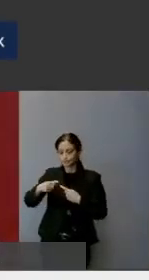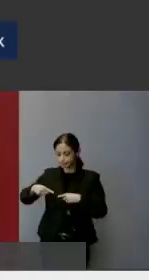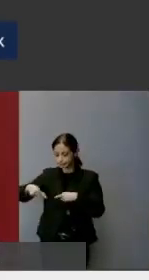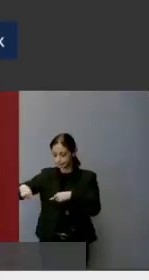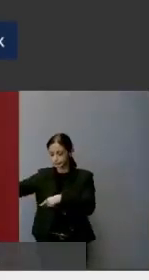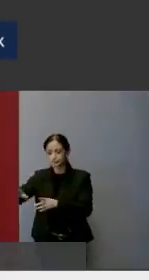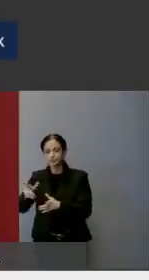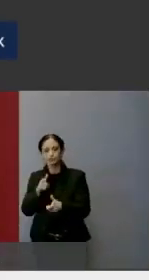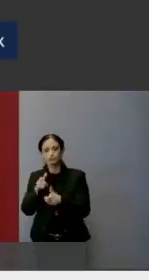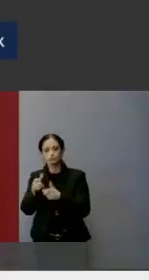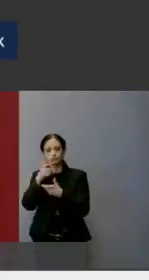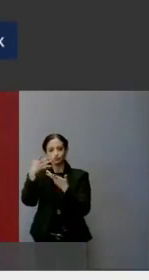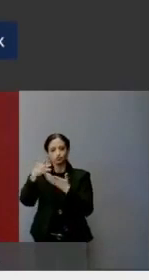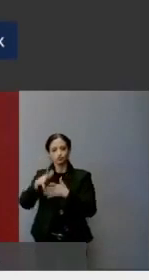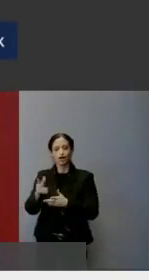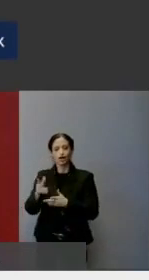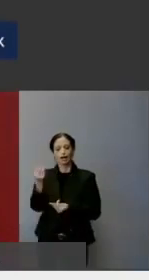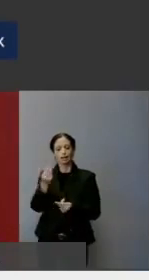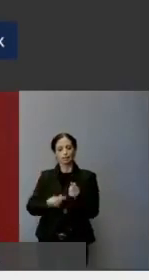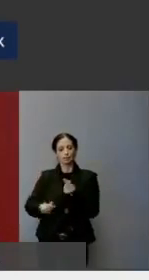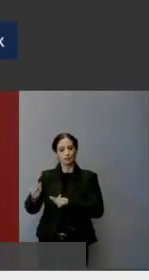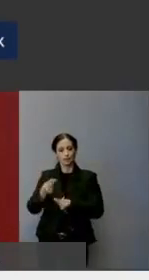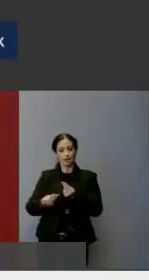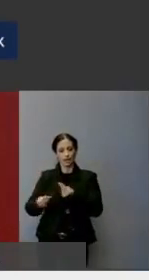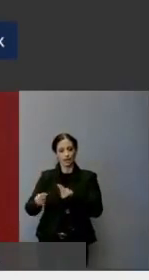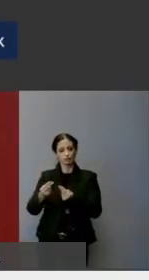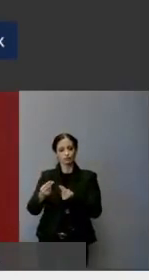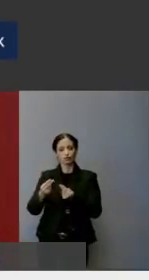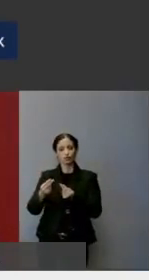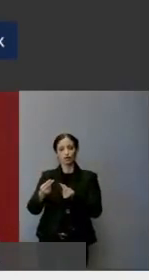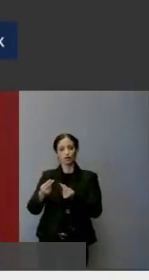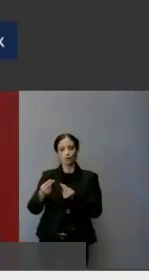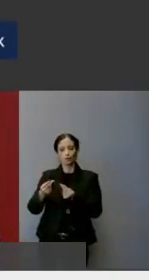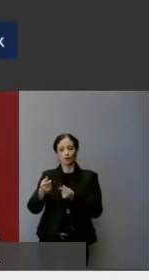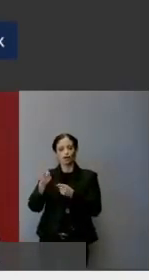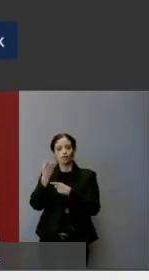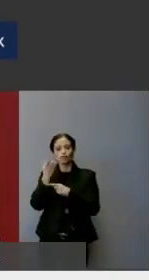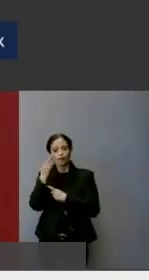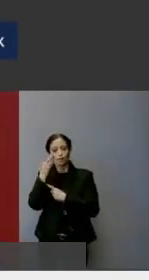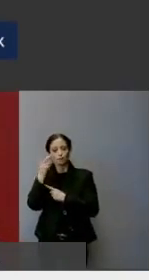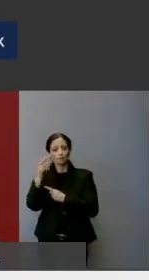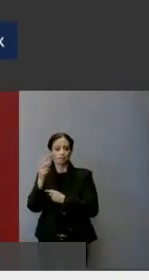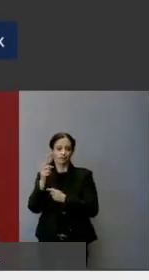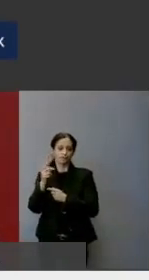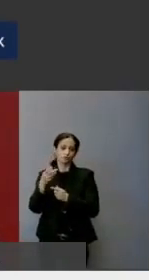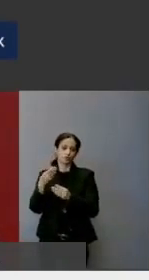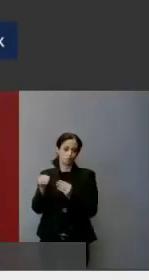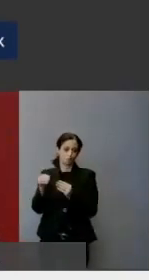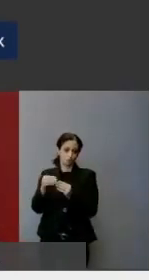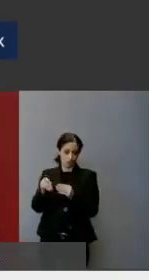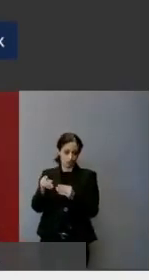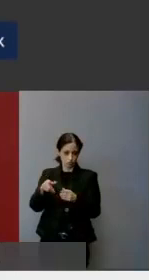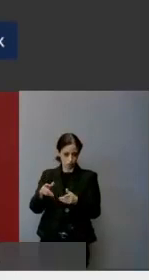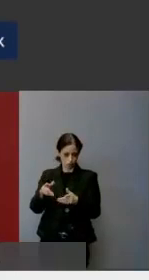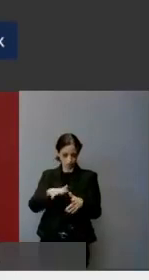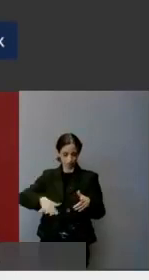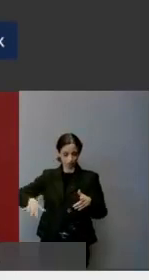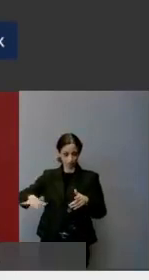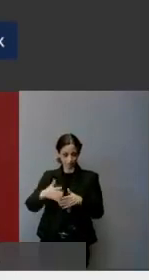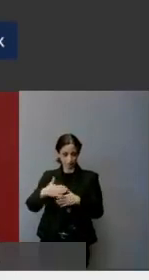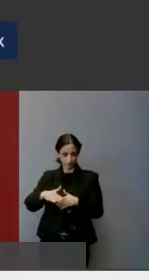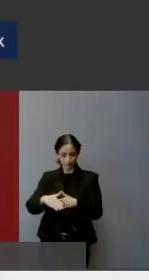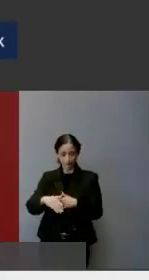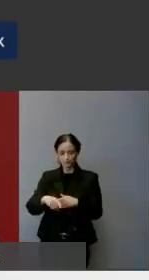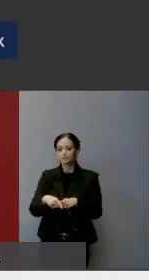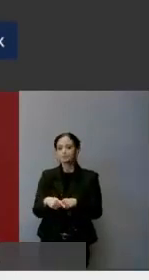del piano di valutazione operativa annuale municipale previsto dal nuovo statuto uno dei temi trattati è proprio